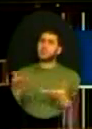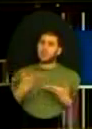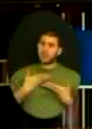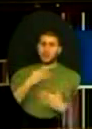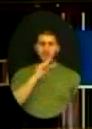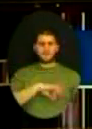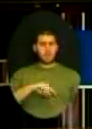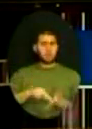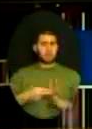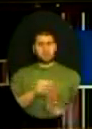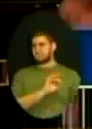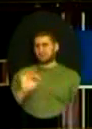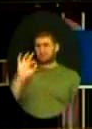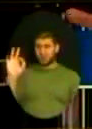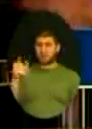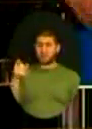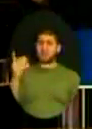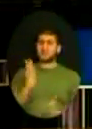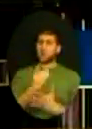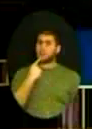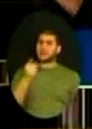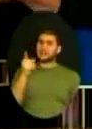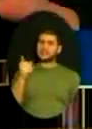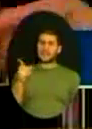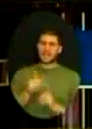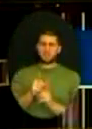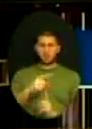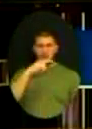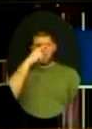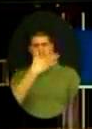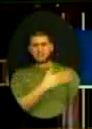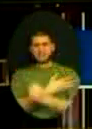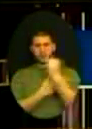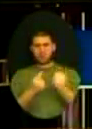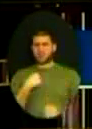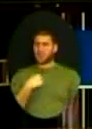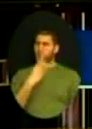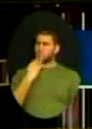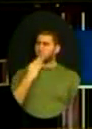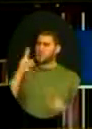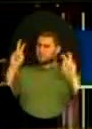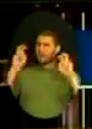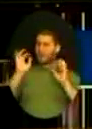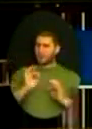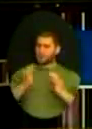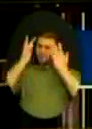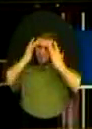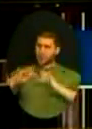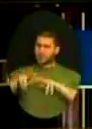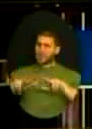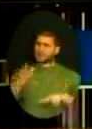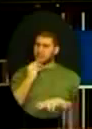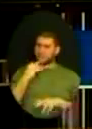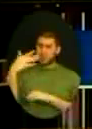דיווידנד פוליטי יוצא מן הכלל, הדבר הזה שאומר אלה האליטות השמאלניות האלה, אנחנו היהודיות והיהודים האמיתיים שדואגים לארץ ישראל